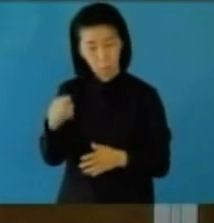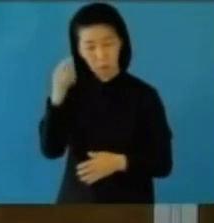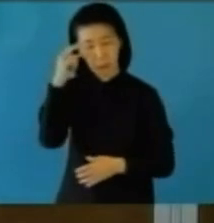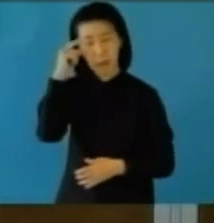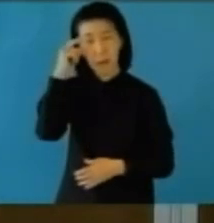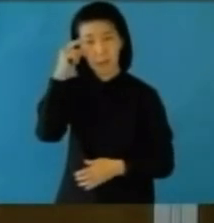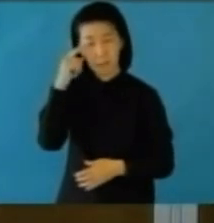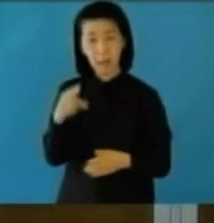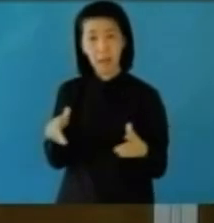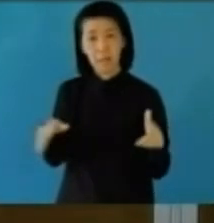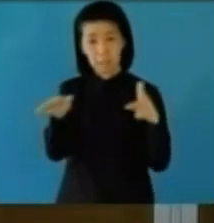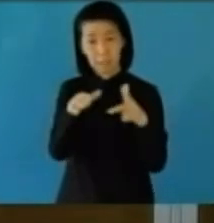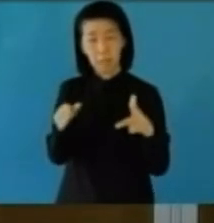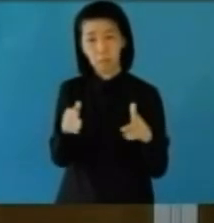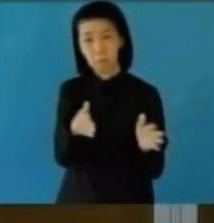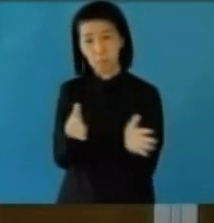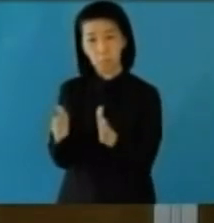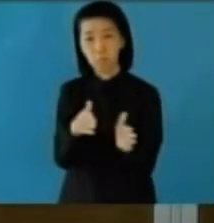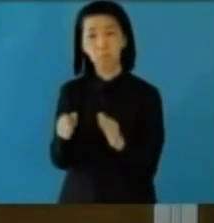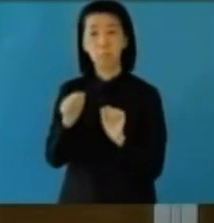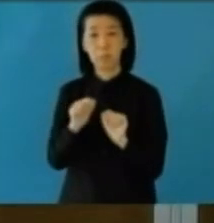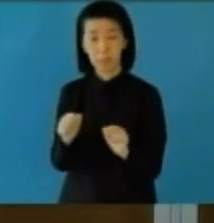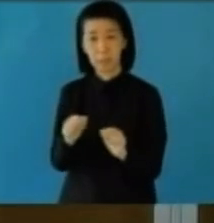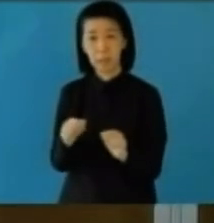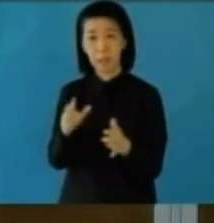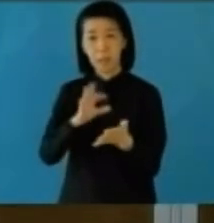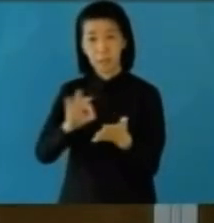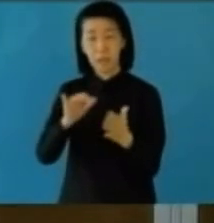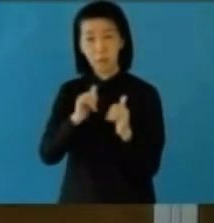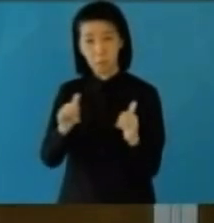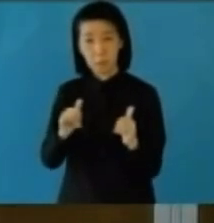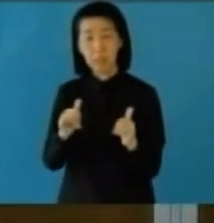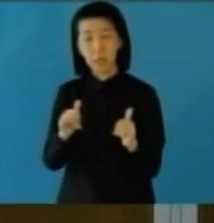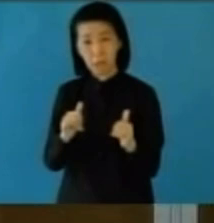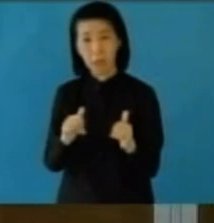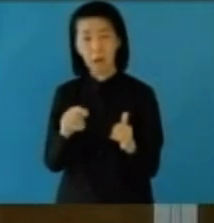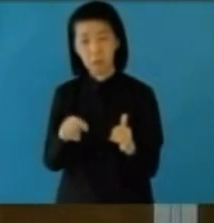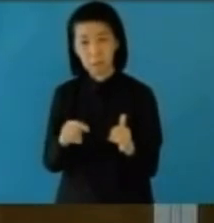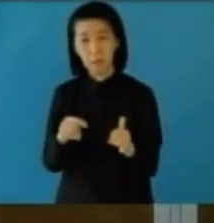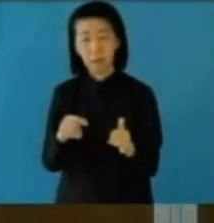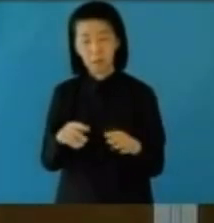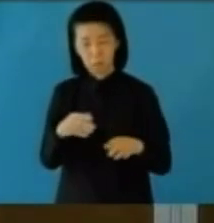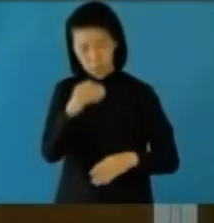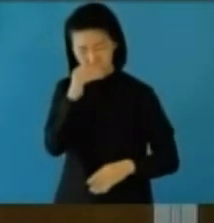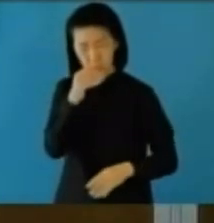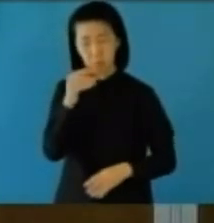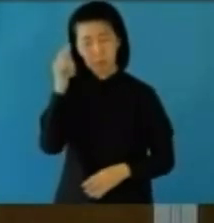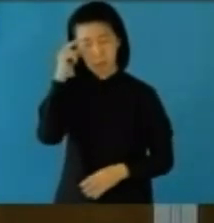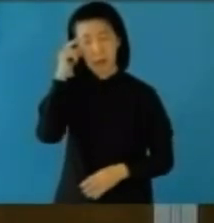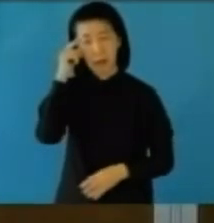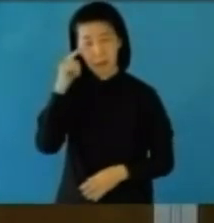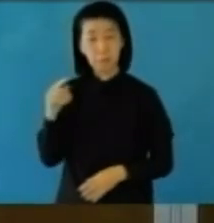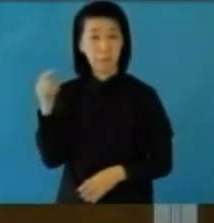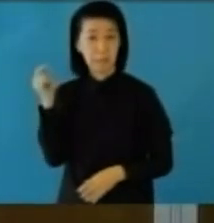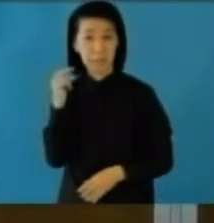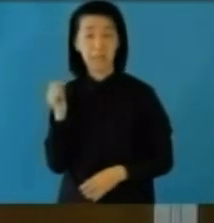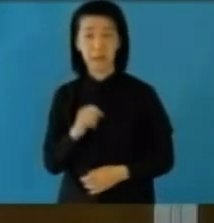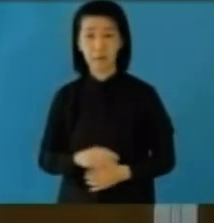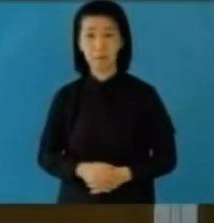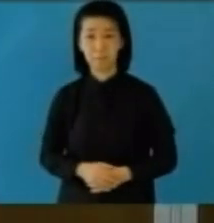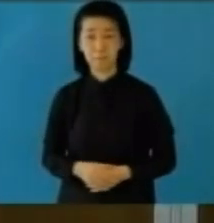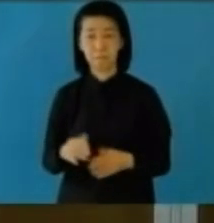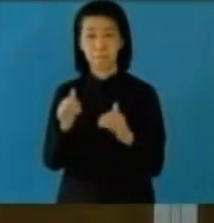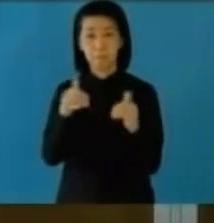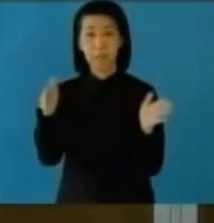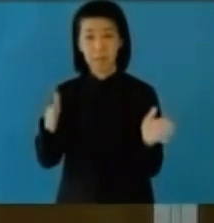置等を検討し、利用者のプライバシーの確保に十分配慮するとお聞きをしております。次に民間事業者への売却等につい